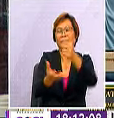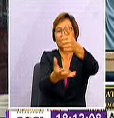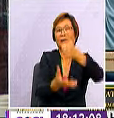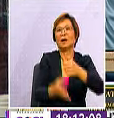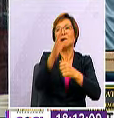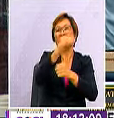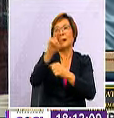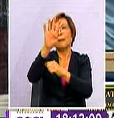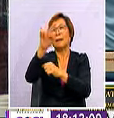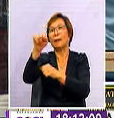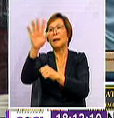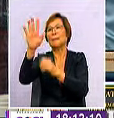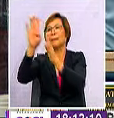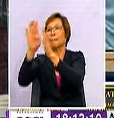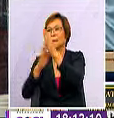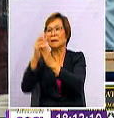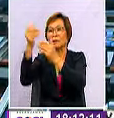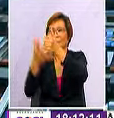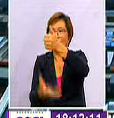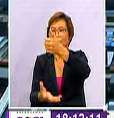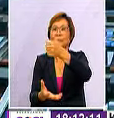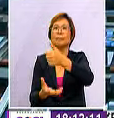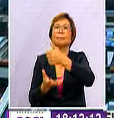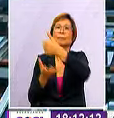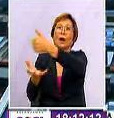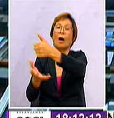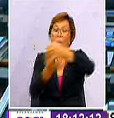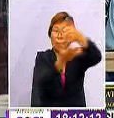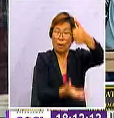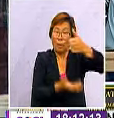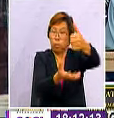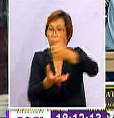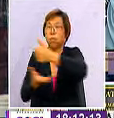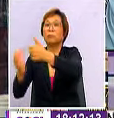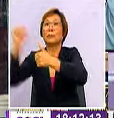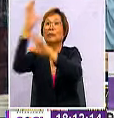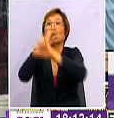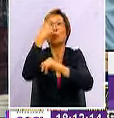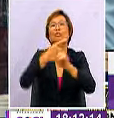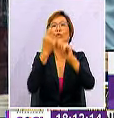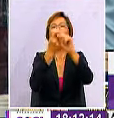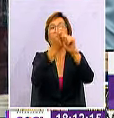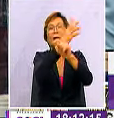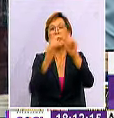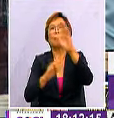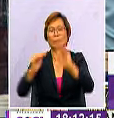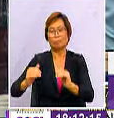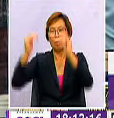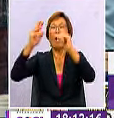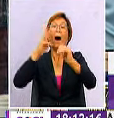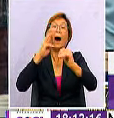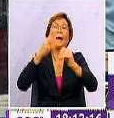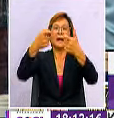dan RM4.5 bilion. Peruntukan ini antaranya untuk membina dan menaik taraf infrastruktur